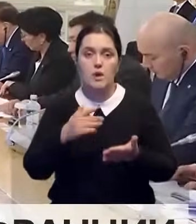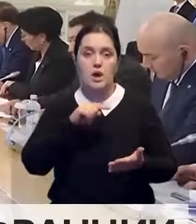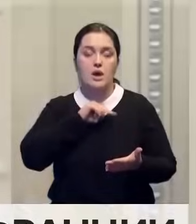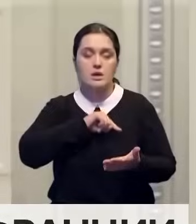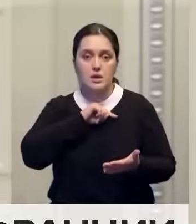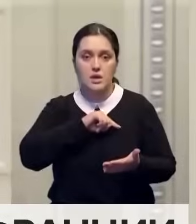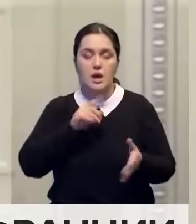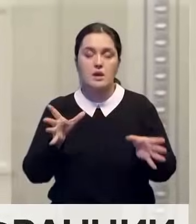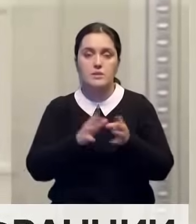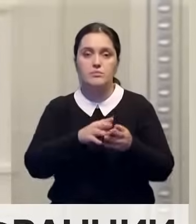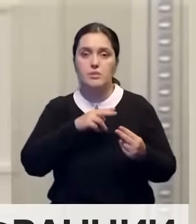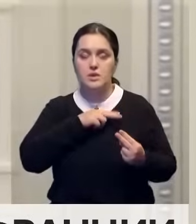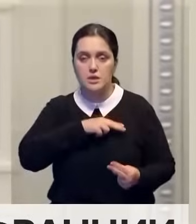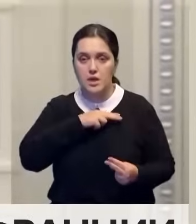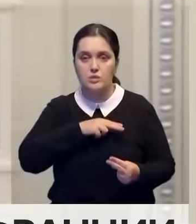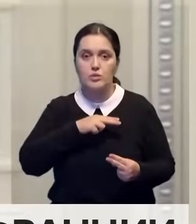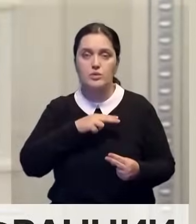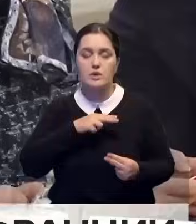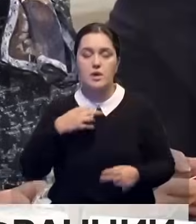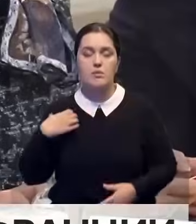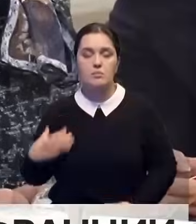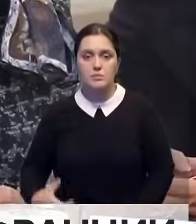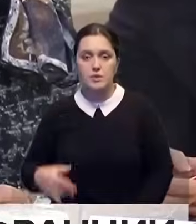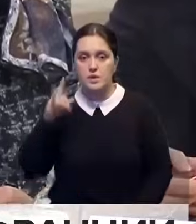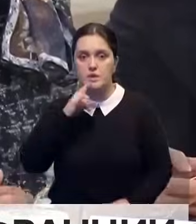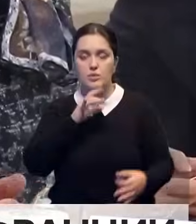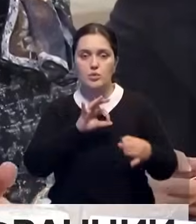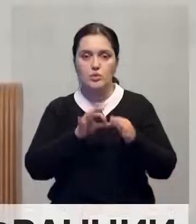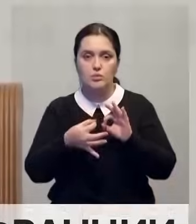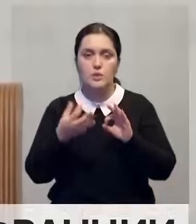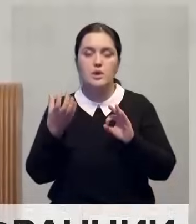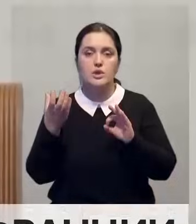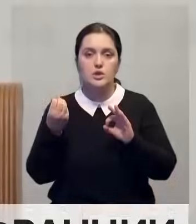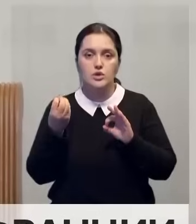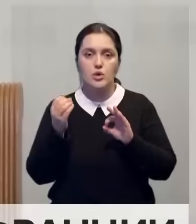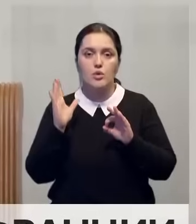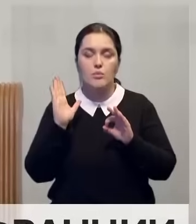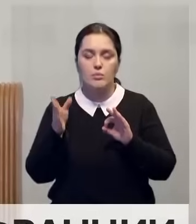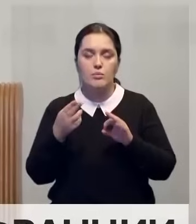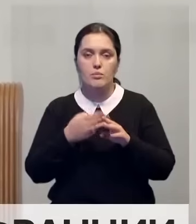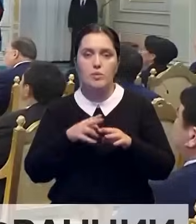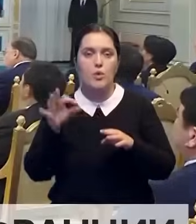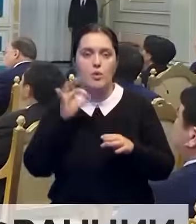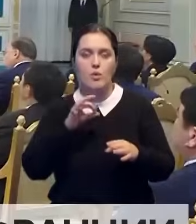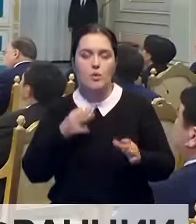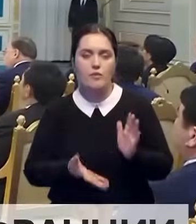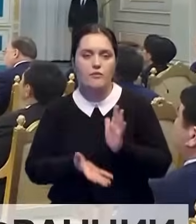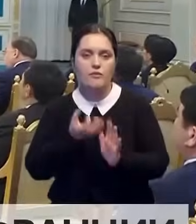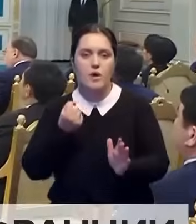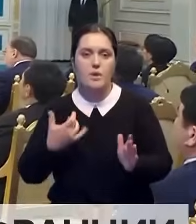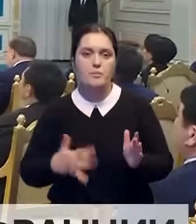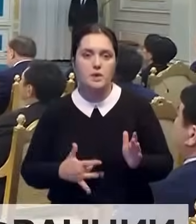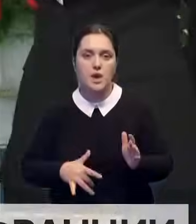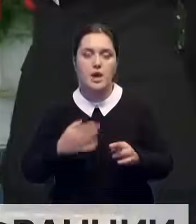характеру сотрудничества, партнерство Казахстана и Франции углубится еще и по линии стратегических минералов. В их число входят такие